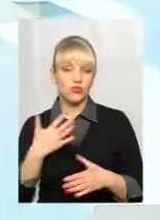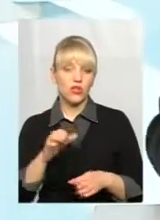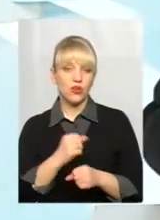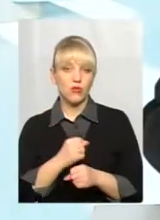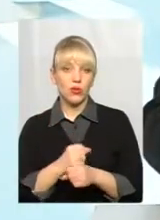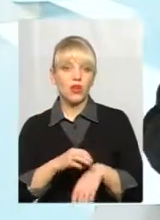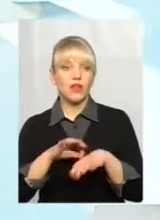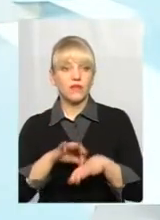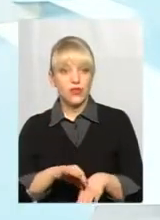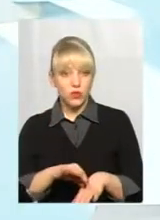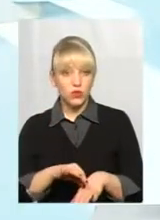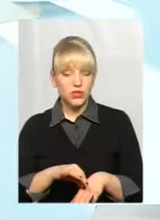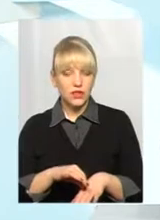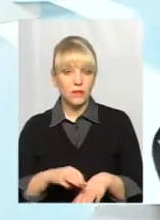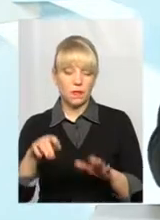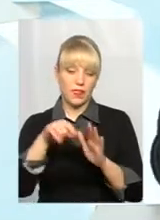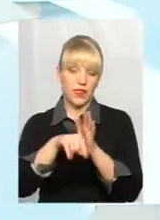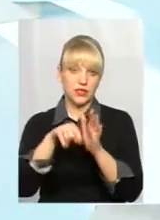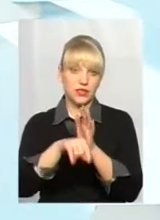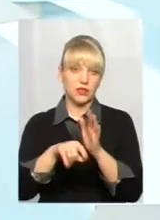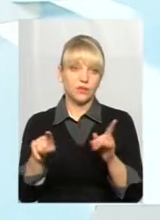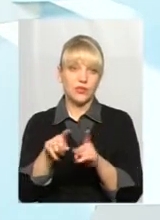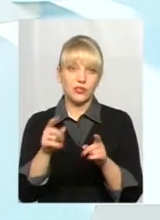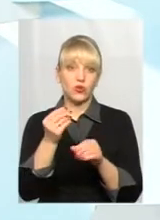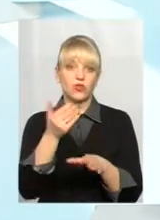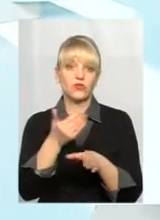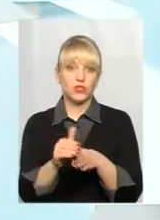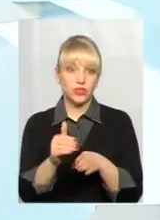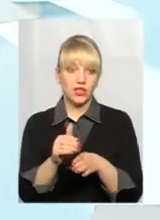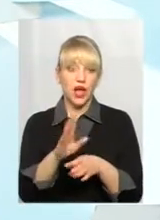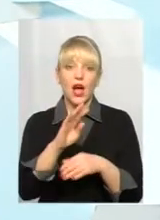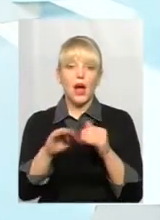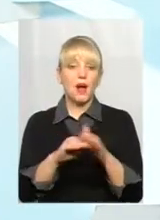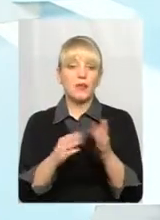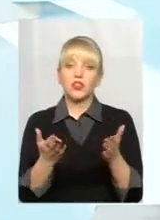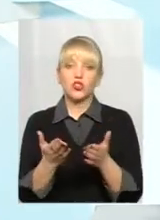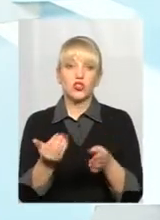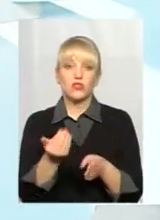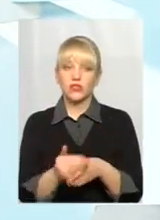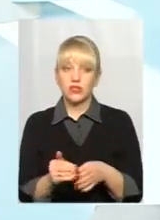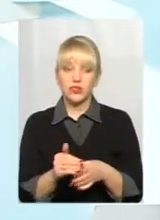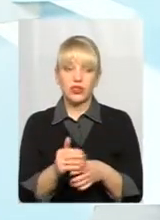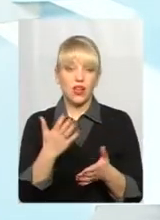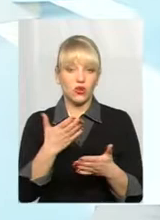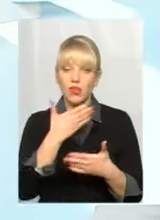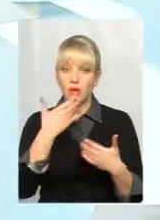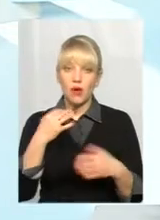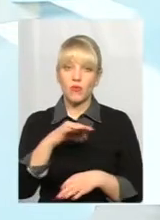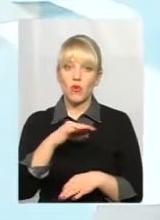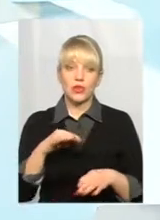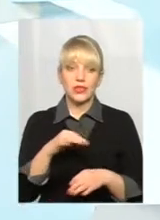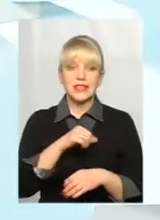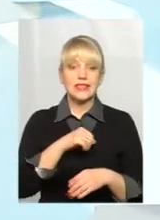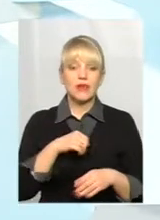так? От, значить, вже гроші виділені. А під що вони виділені, коли нема проєкту? Тож проєкт